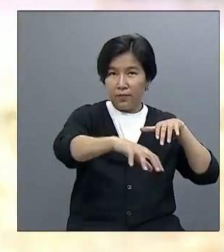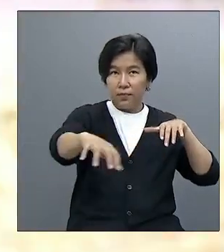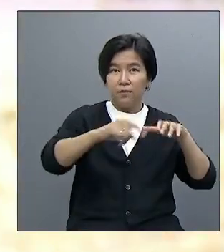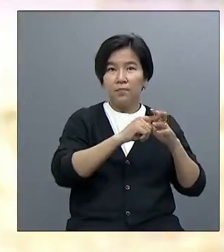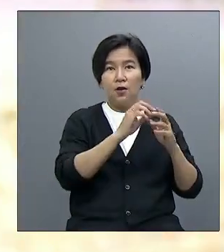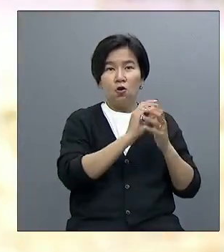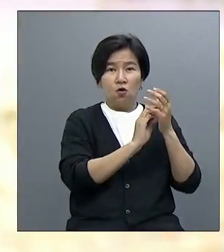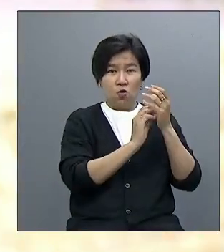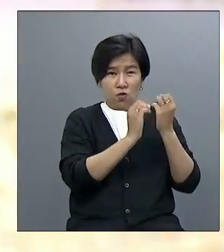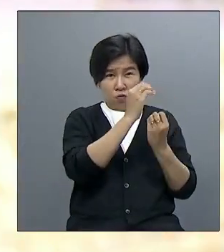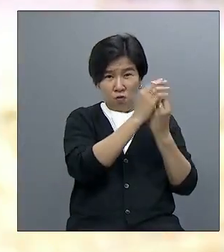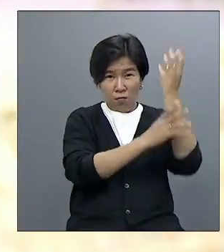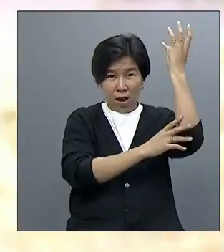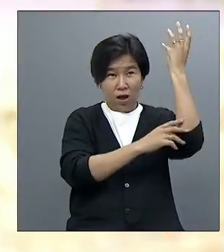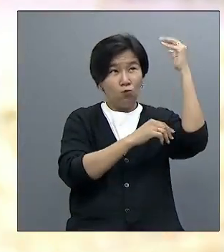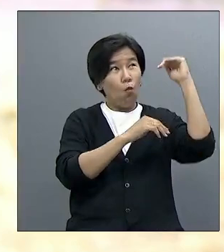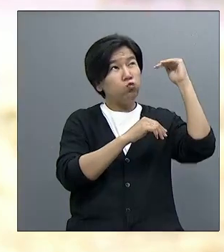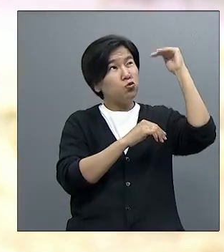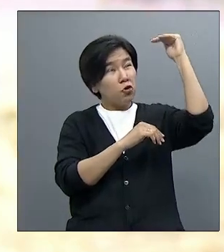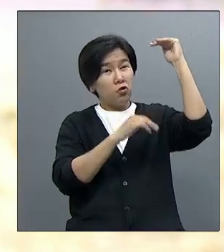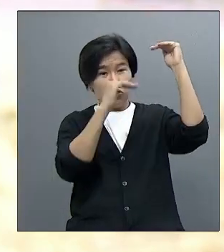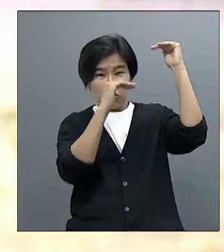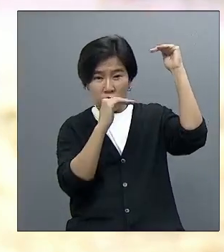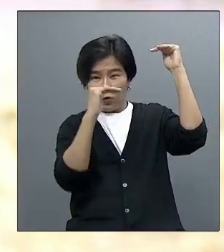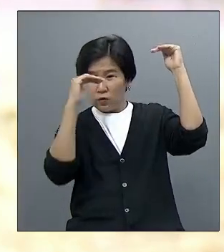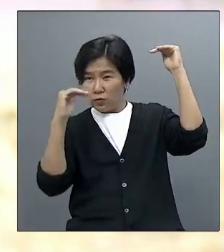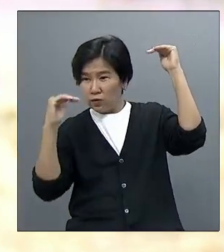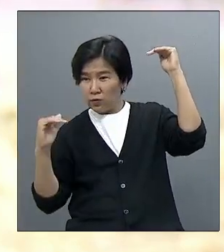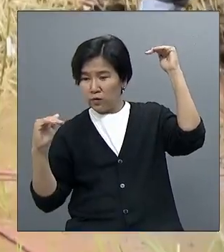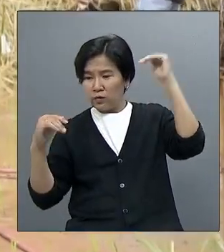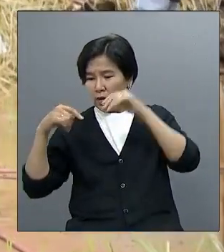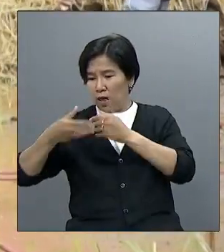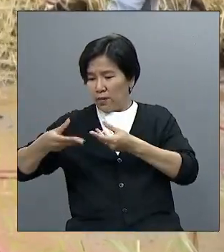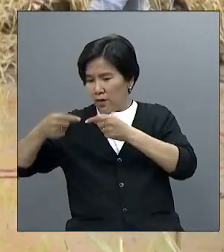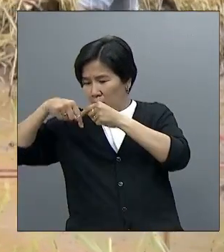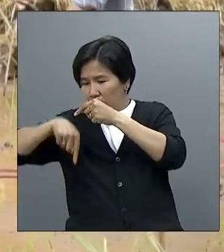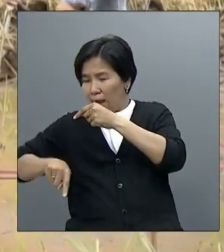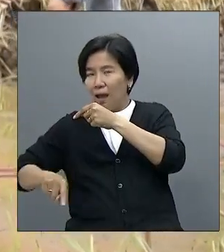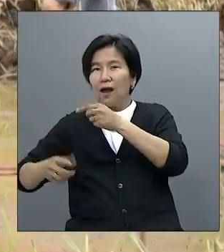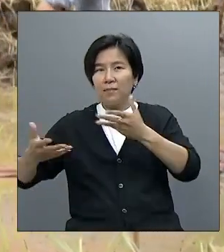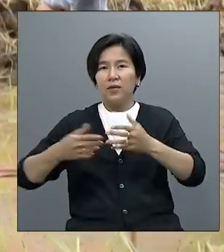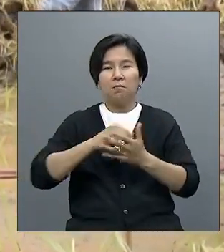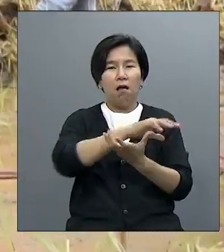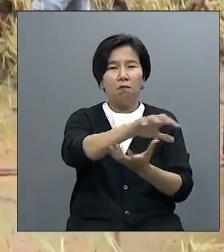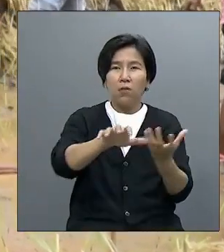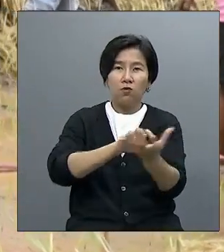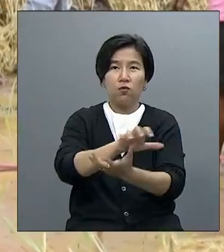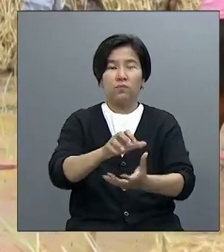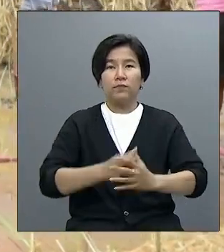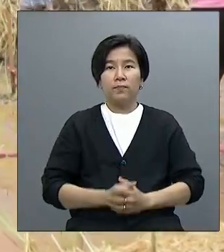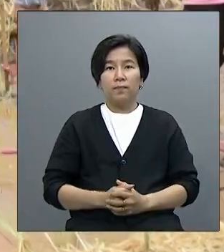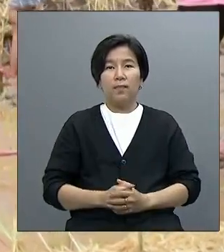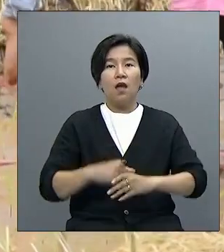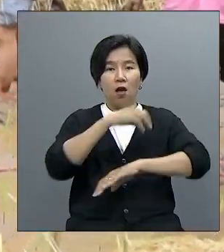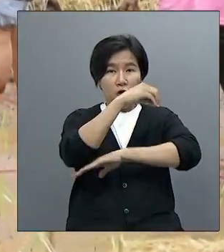ไม้กลางไม้เตี้ยไม้เลี้ยดินนะคะแล้วก็ไม้ที่อยู่ใต้ดินค่ะ และที่สำคัญนะคะการปลูกป่าต้องมี